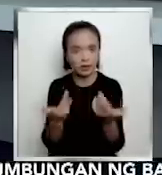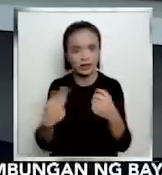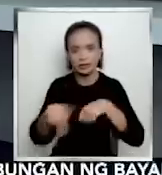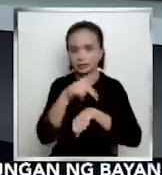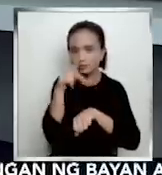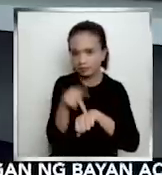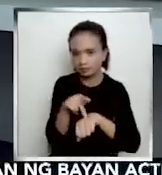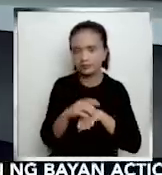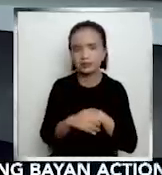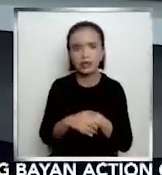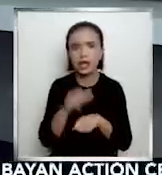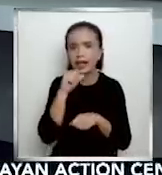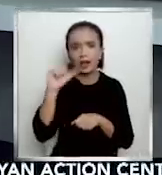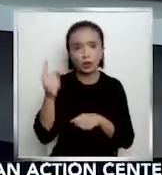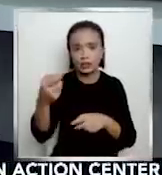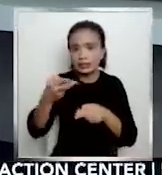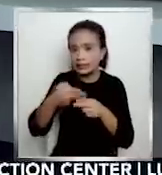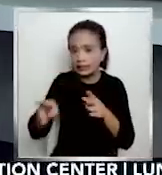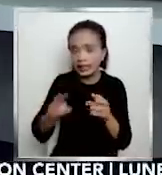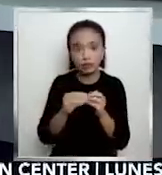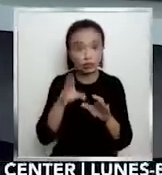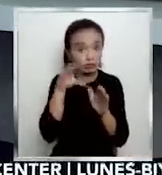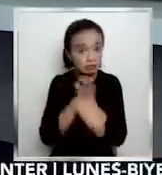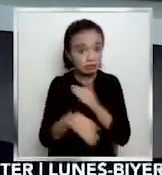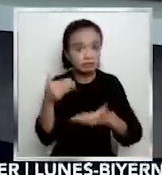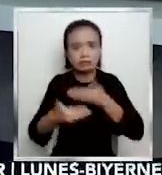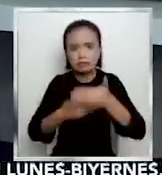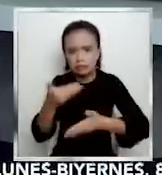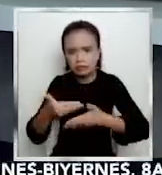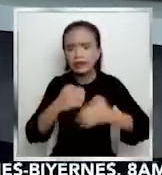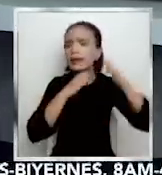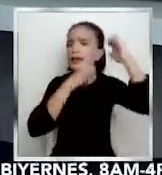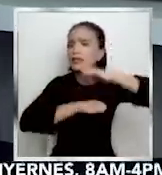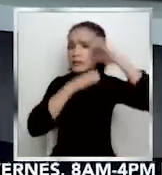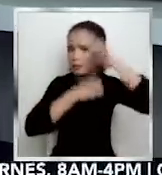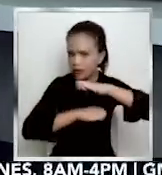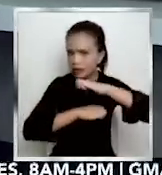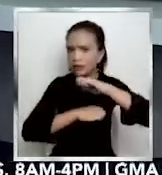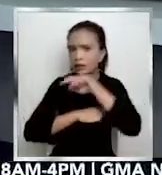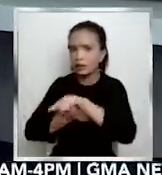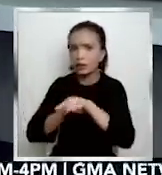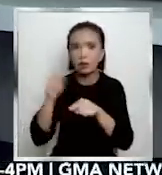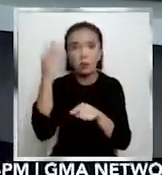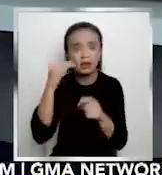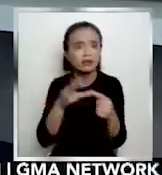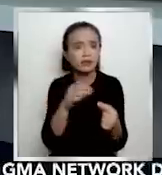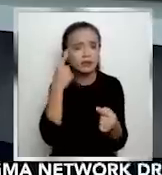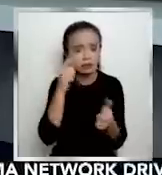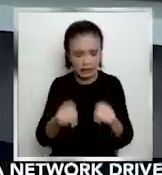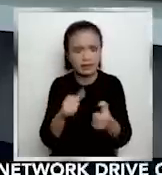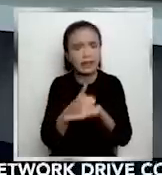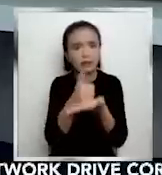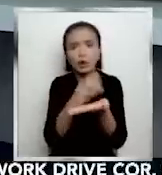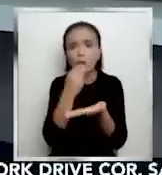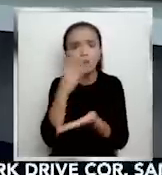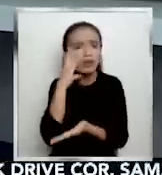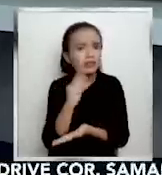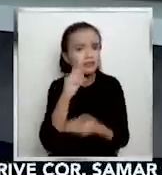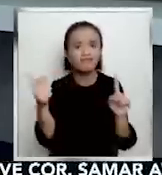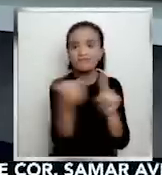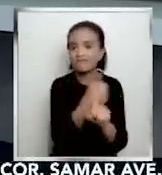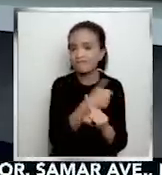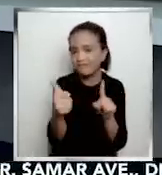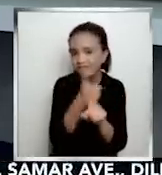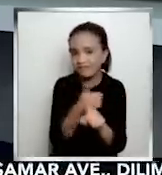mas maikli at mas mura ang proseso, inaasahang makatutulong raw ito, lalo sa mga nakakaranas ng pang-aabuso at